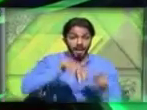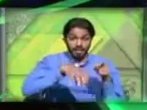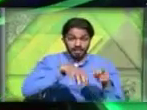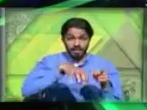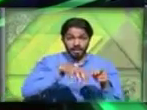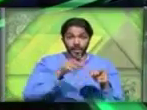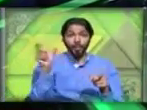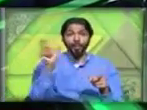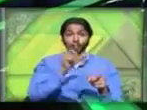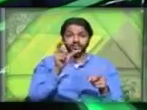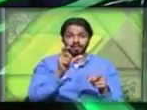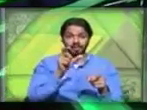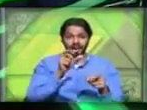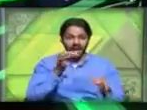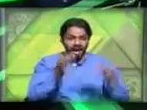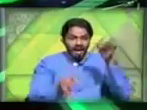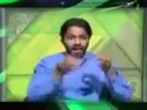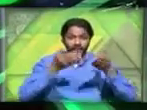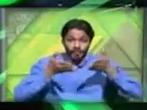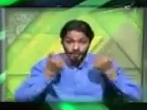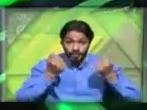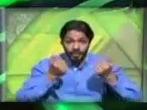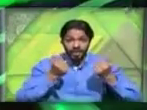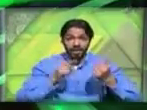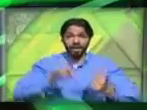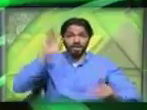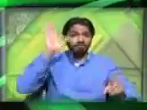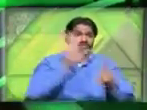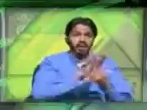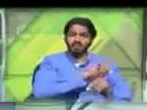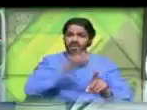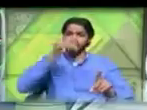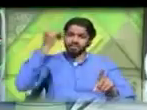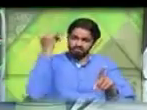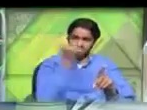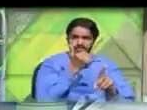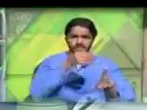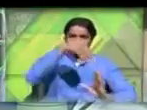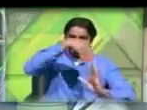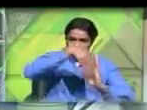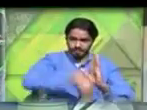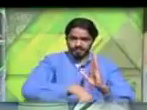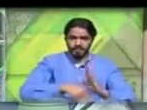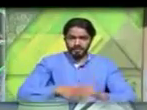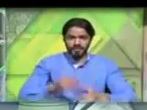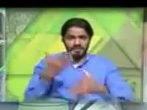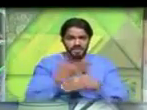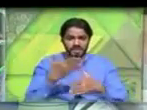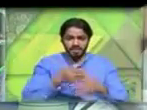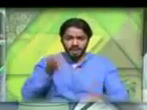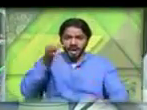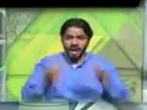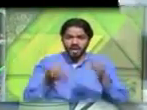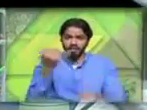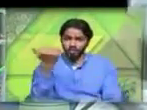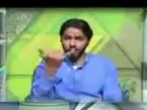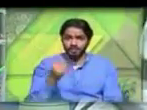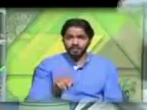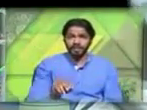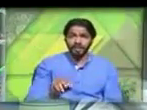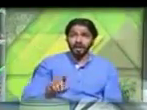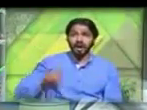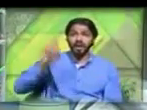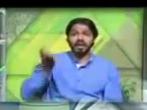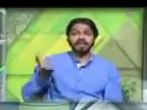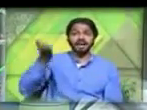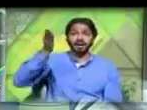بالعدل والإحسان وإيتاء ذي القربى وينهى عن الفحشاء والمنكر والبغي،